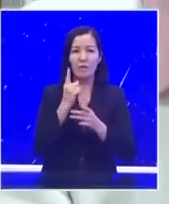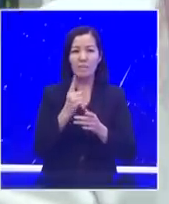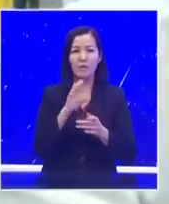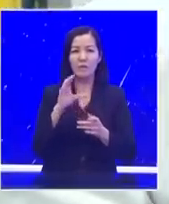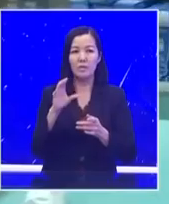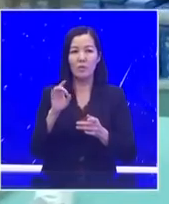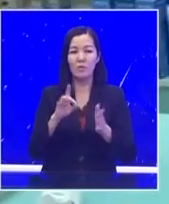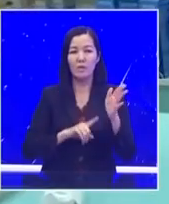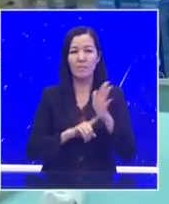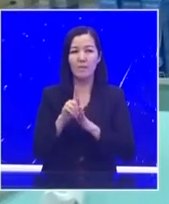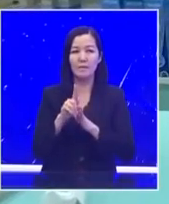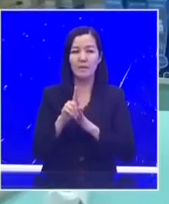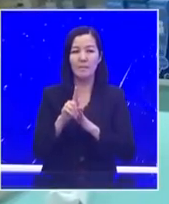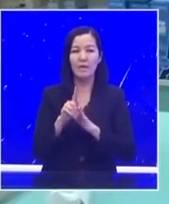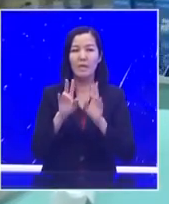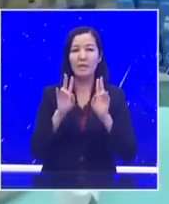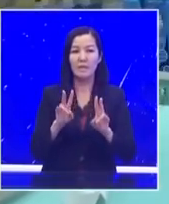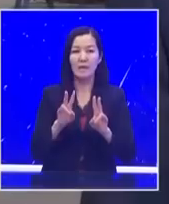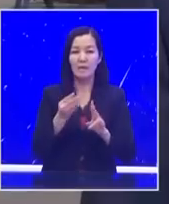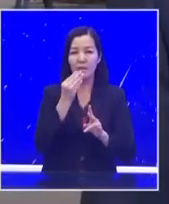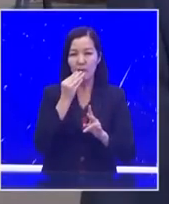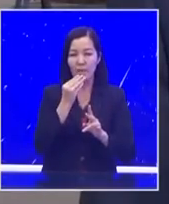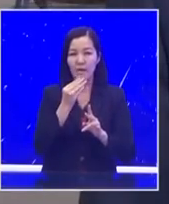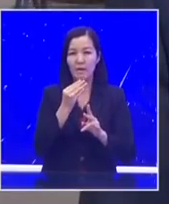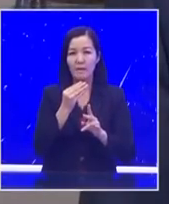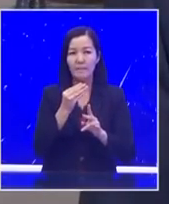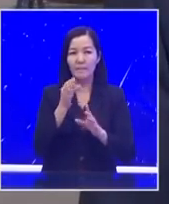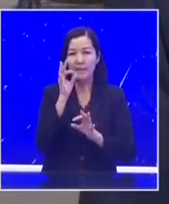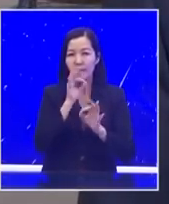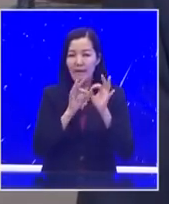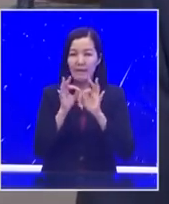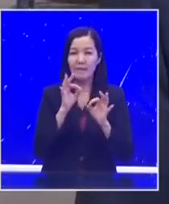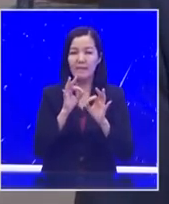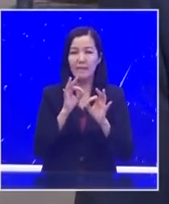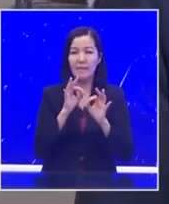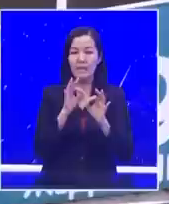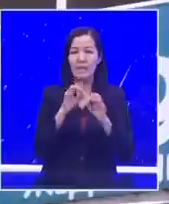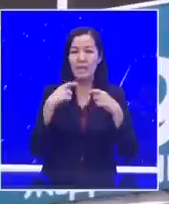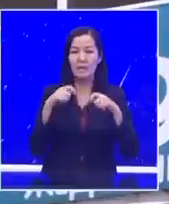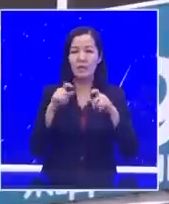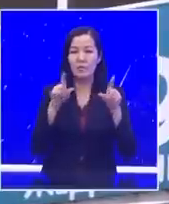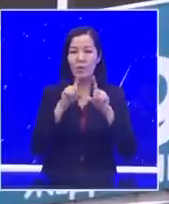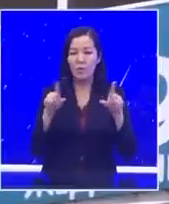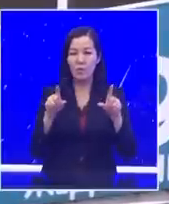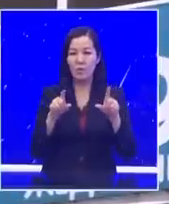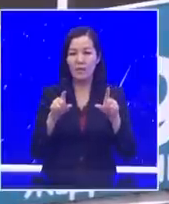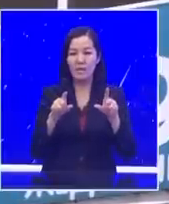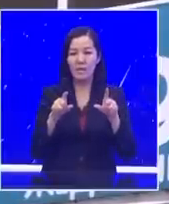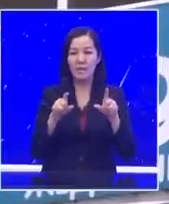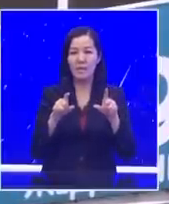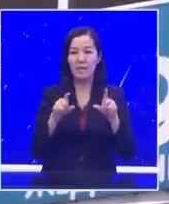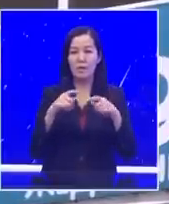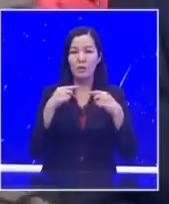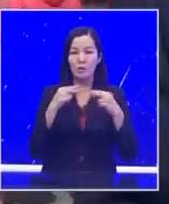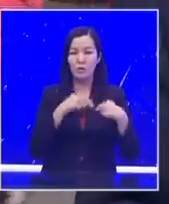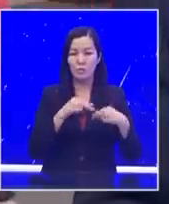бастап, тек қана жаңағы тағам сататын сауда орындары, содан кейін мына дәріханалар жұмыс